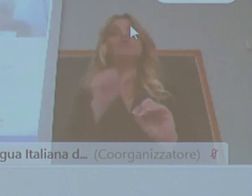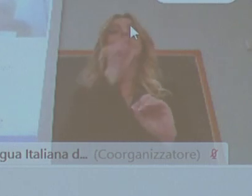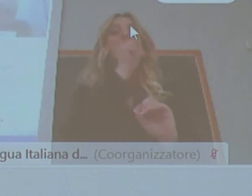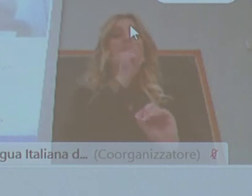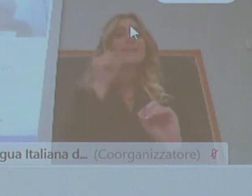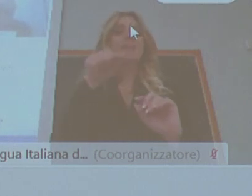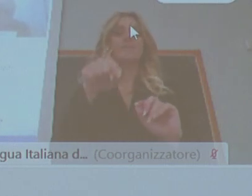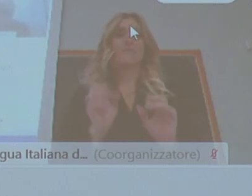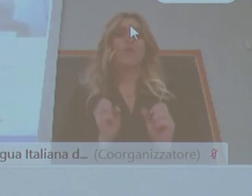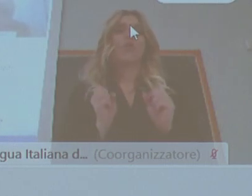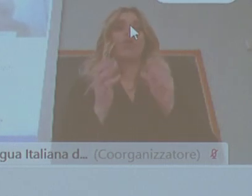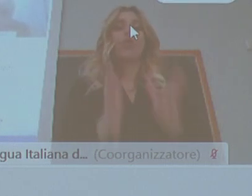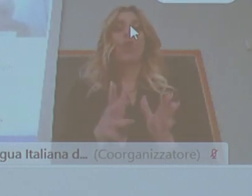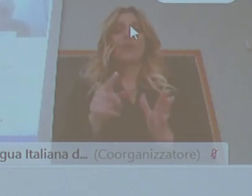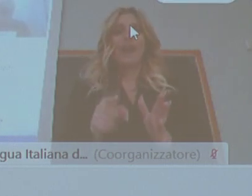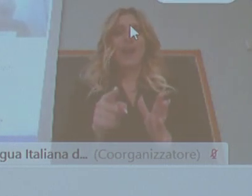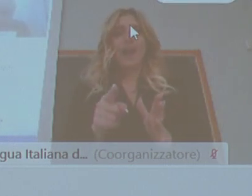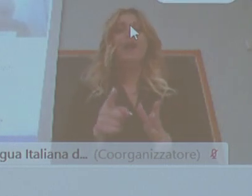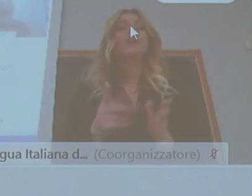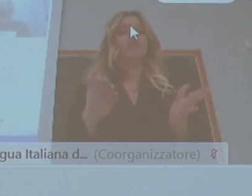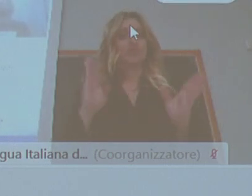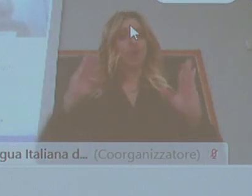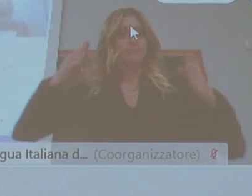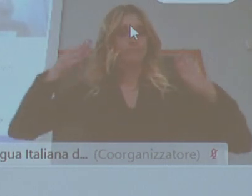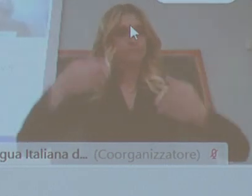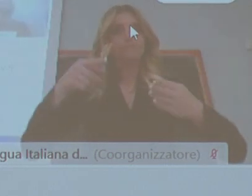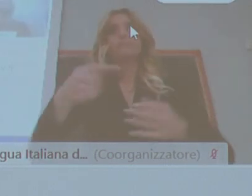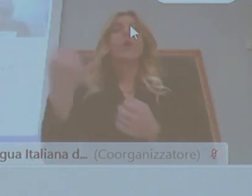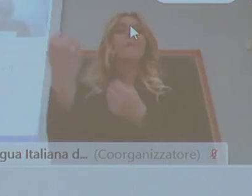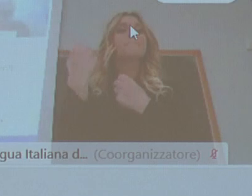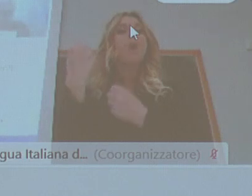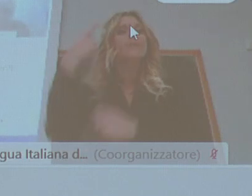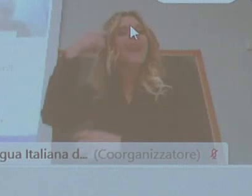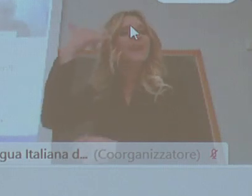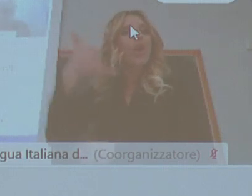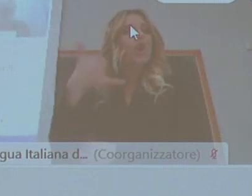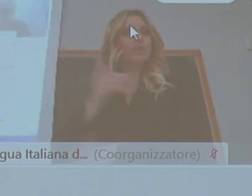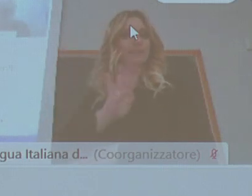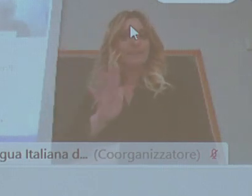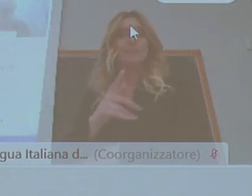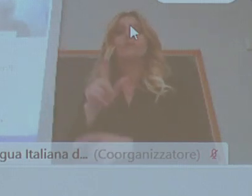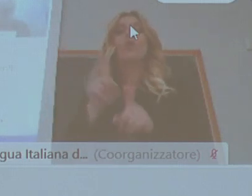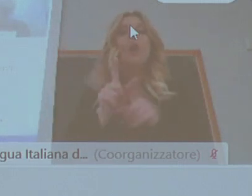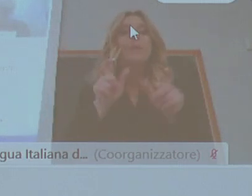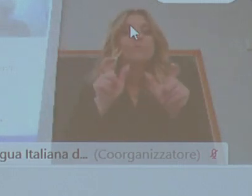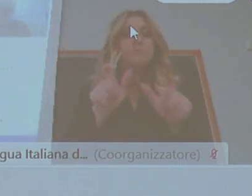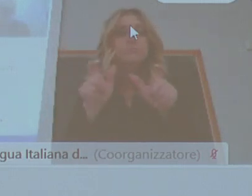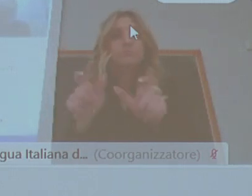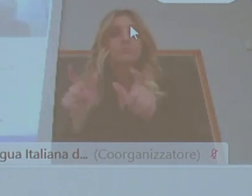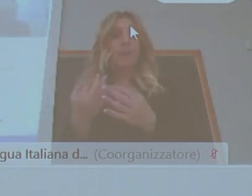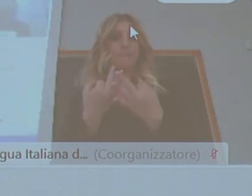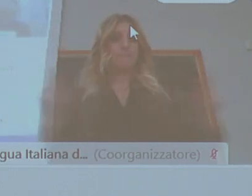di deliberare sulla centralità del potere cognitivo, cioè delle nozioni specifiche.